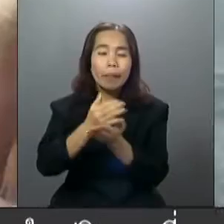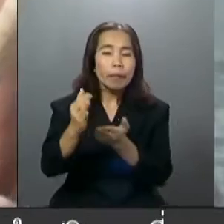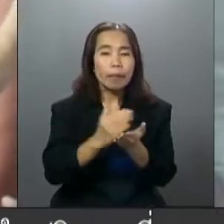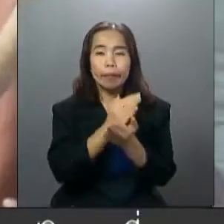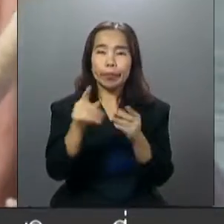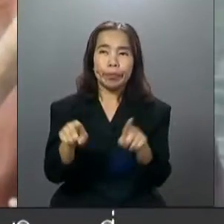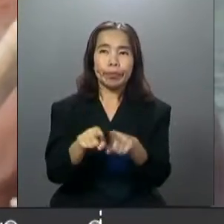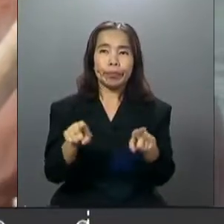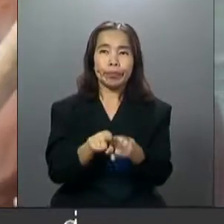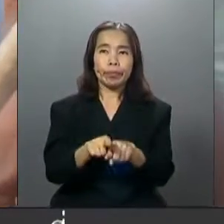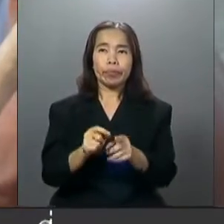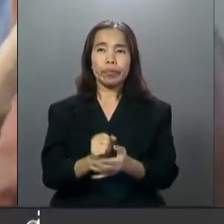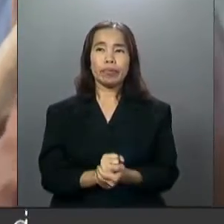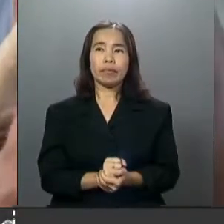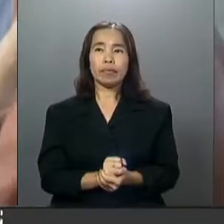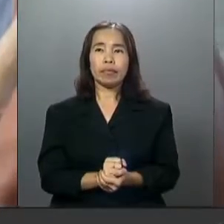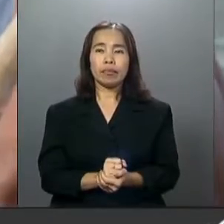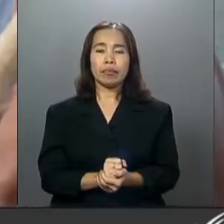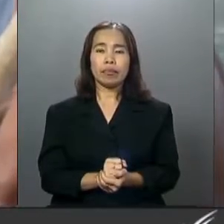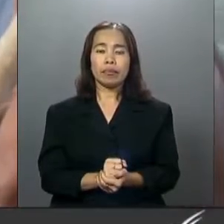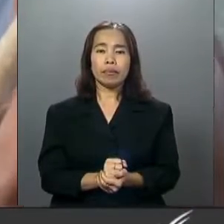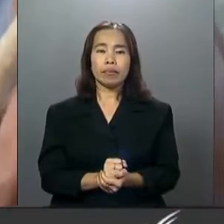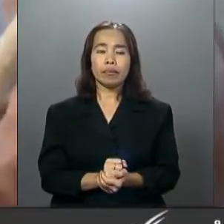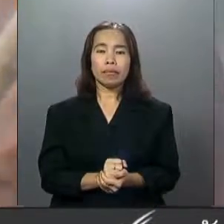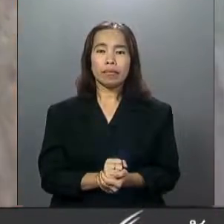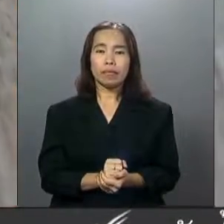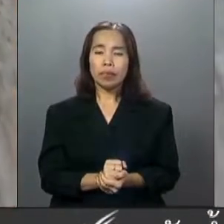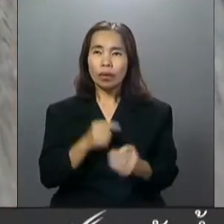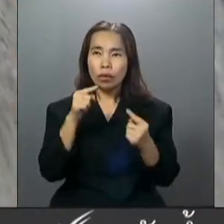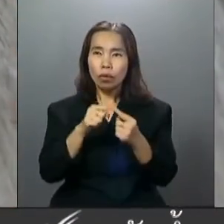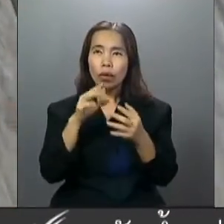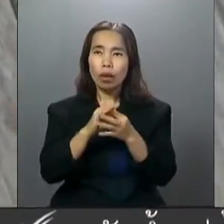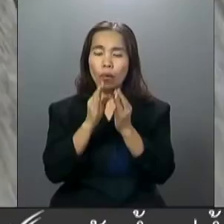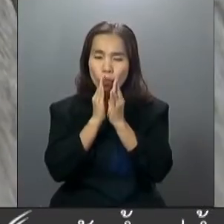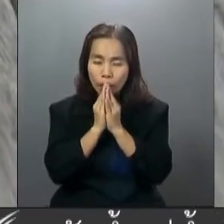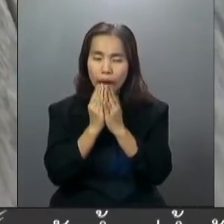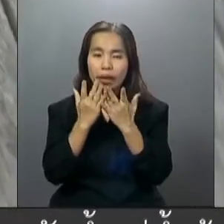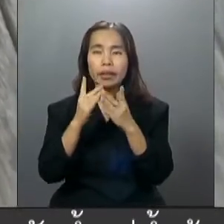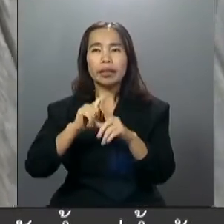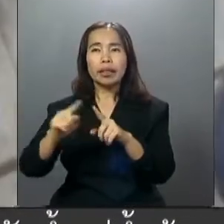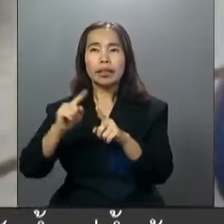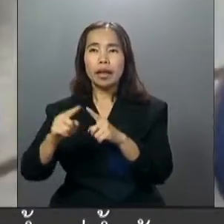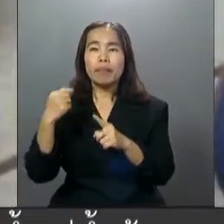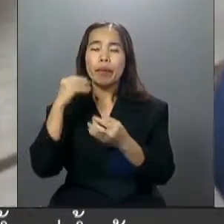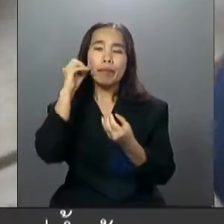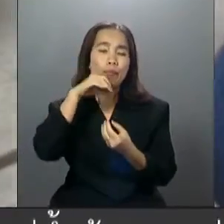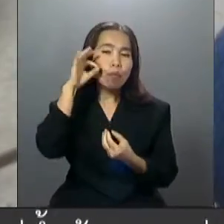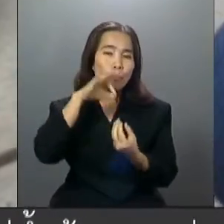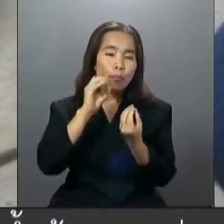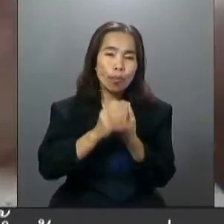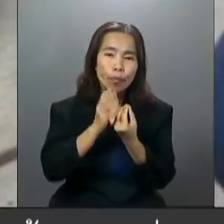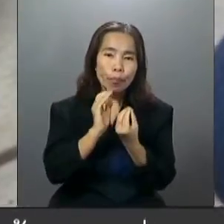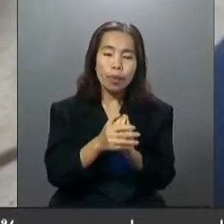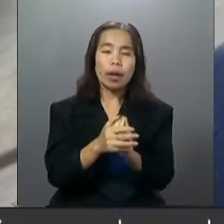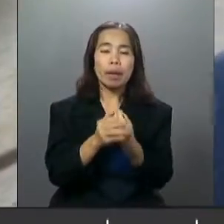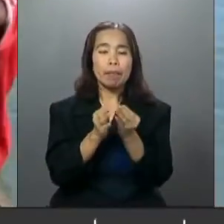การวายการจ่าลีนี่มันก็ต้องประกอบด้วยมะพร้าวเป็นผลไม้ของบ้านเรา